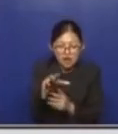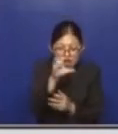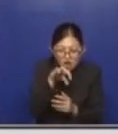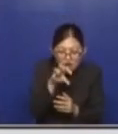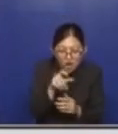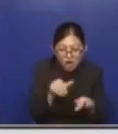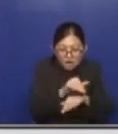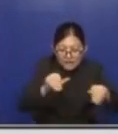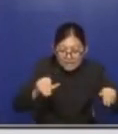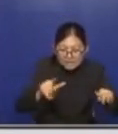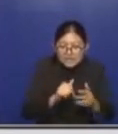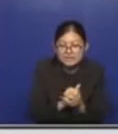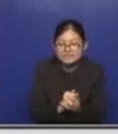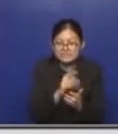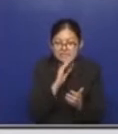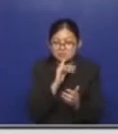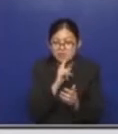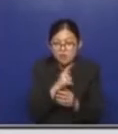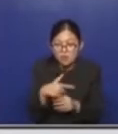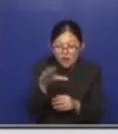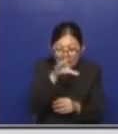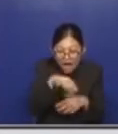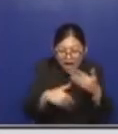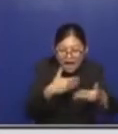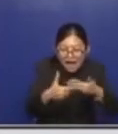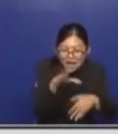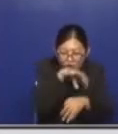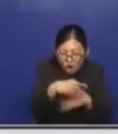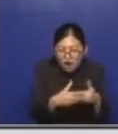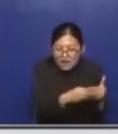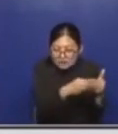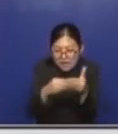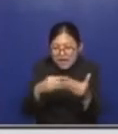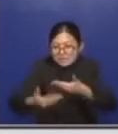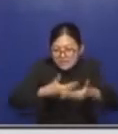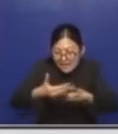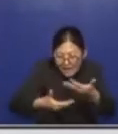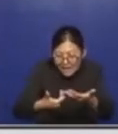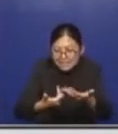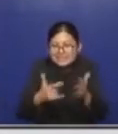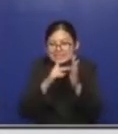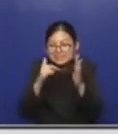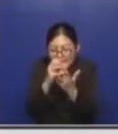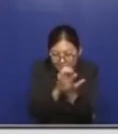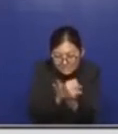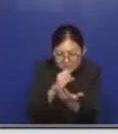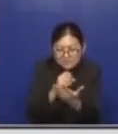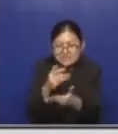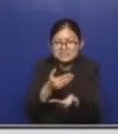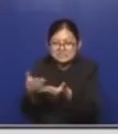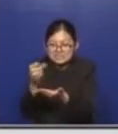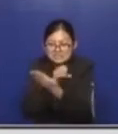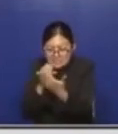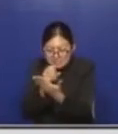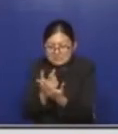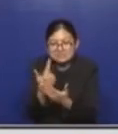านะครับถ้าล่อซื้อล่อขายเรื่องยาเสพติดกับผู้ประกอบการรายใหญ่นั่นเป็นเรื่องที่น่าช